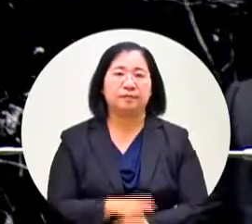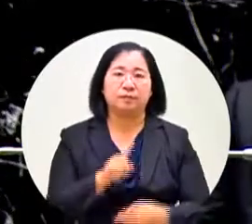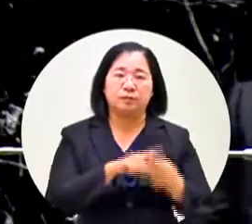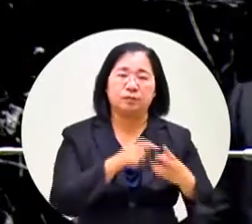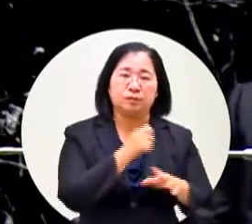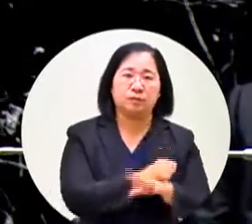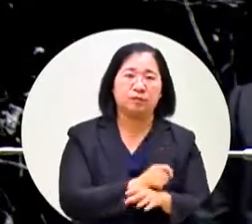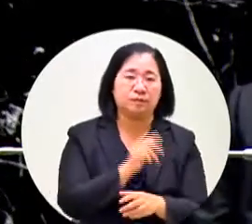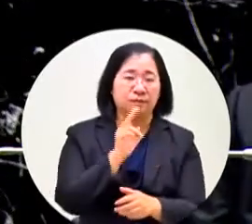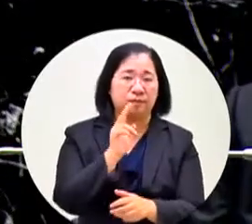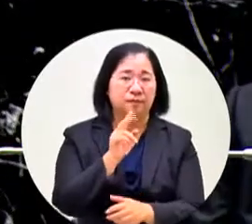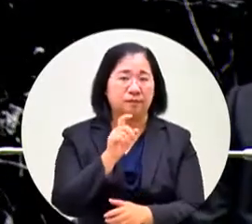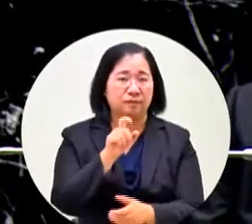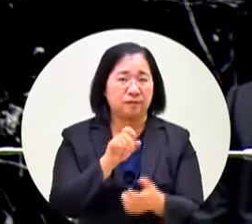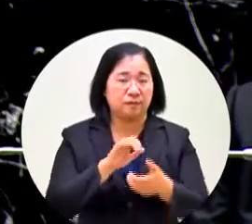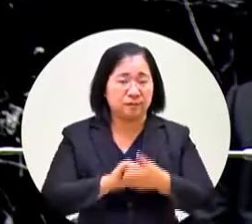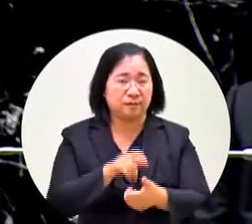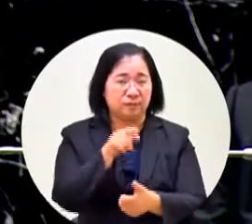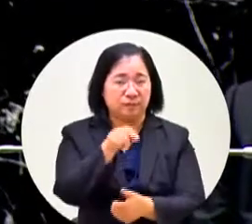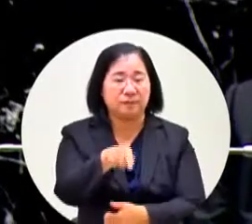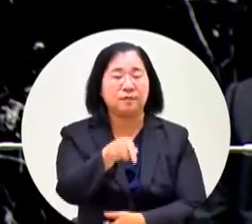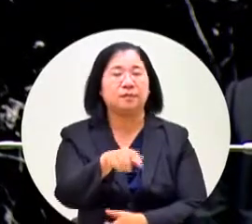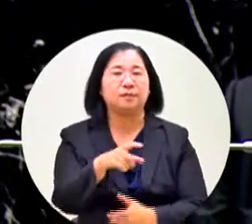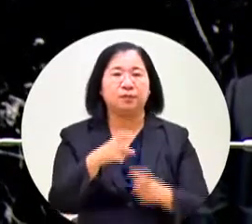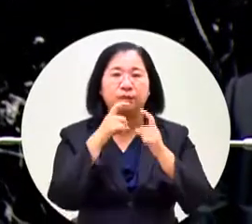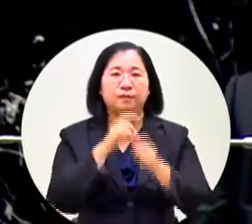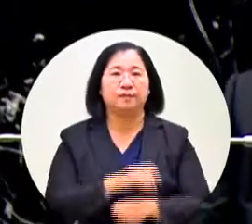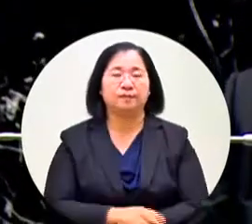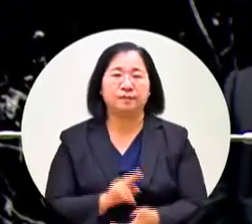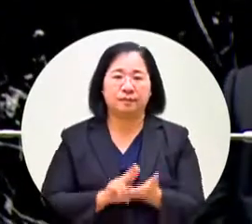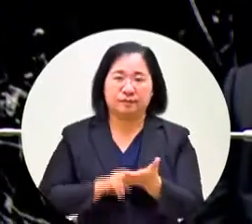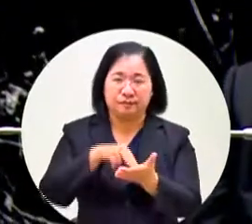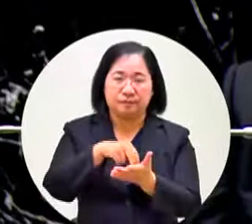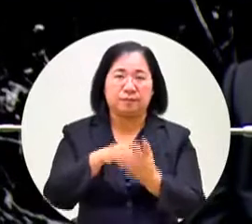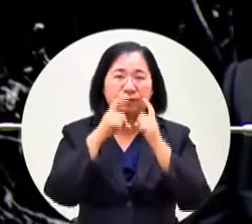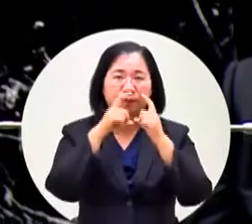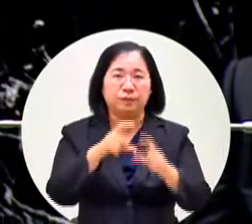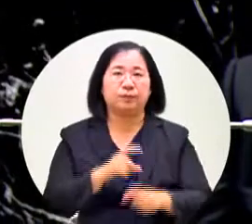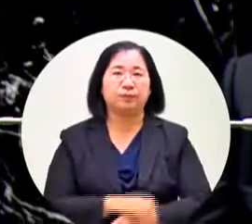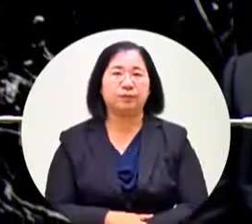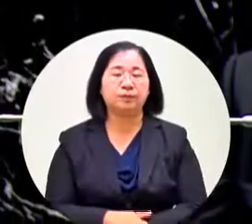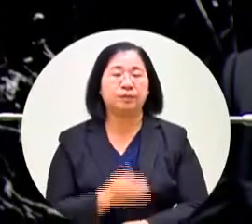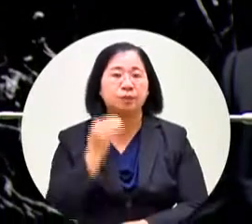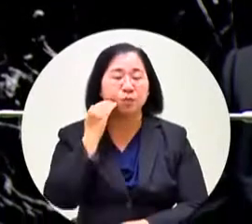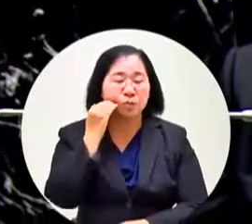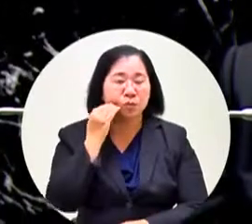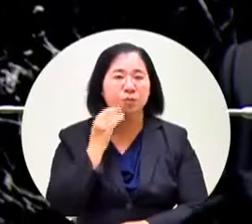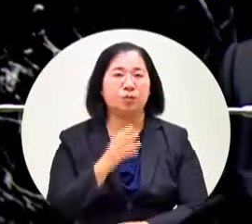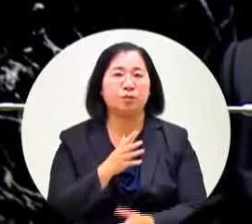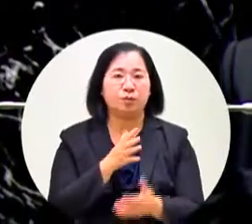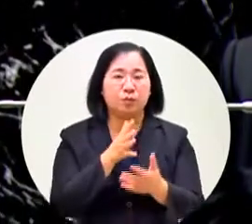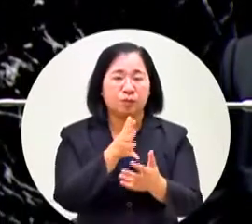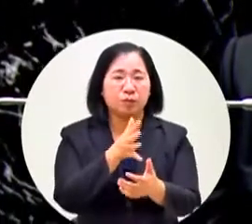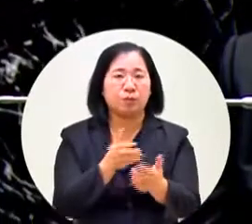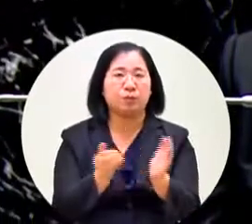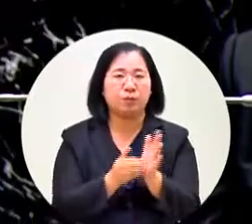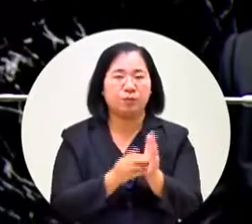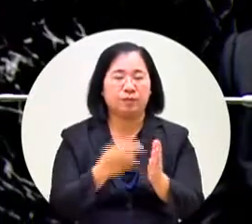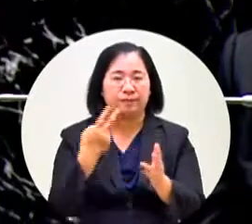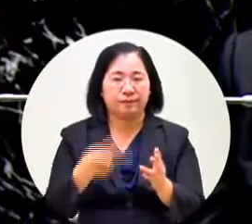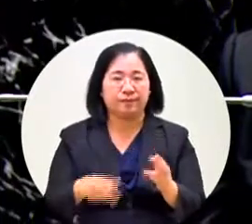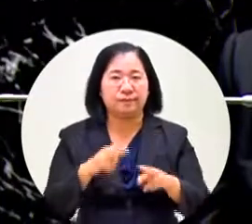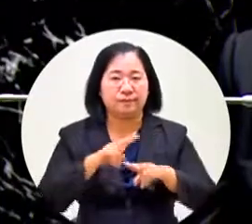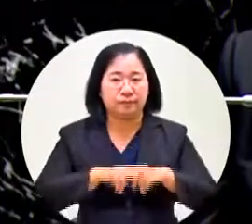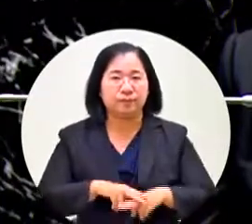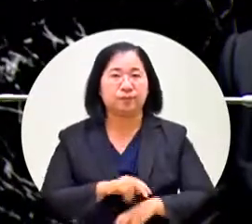经主席指定回答后，才起立回复。那待问题答复完后再行就